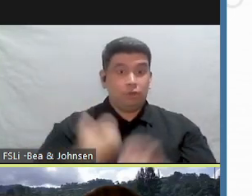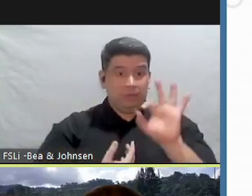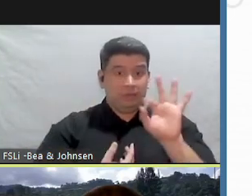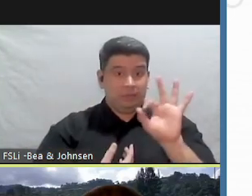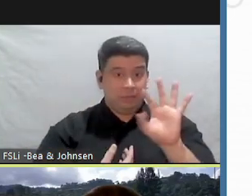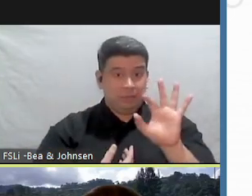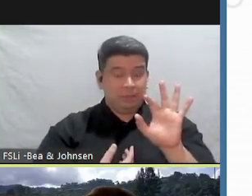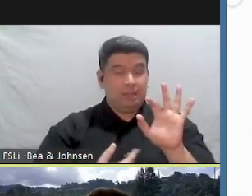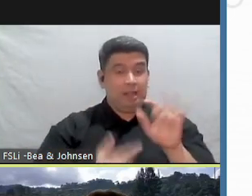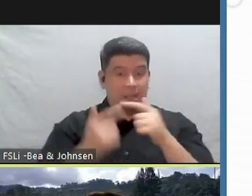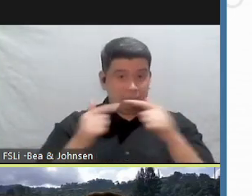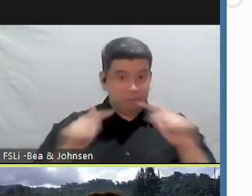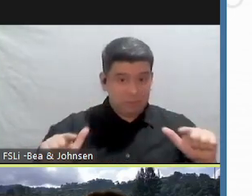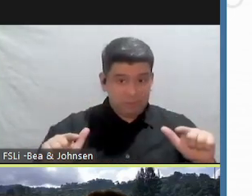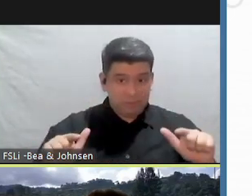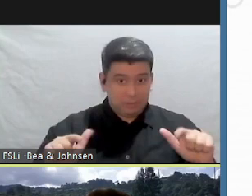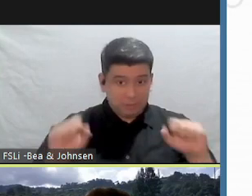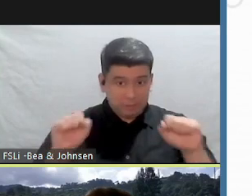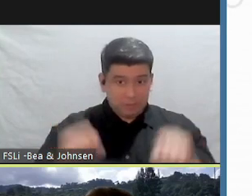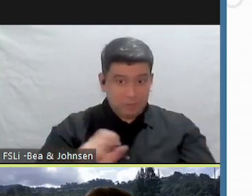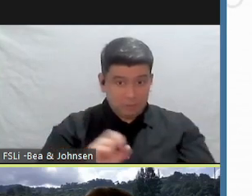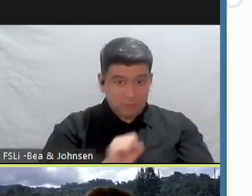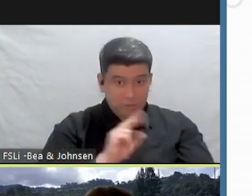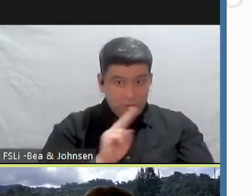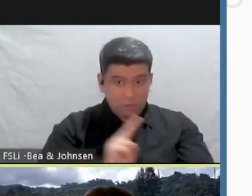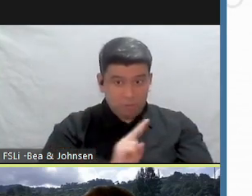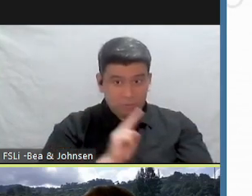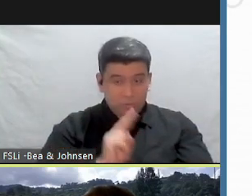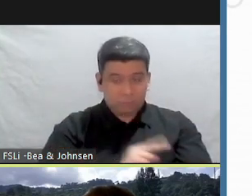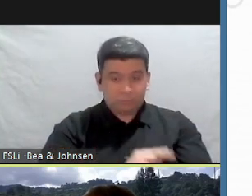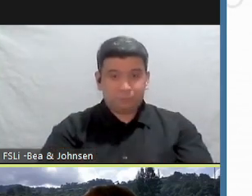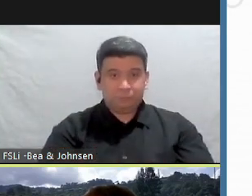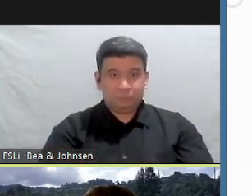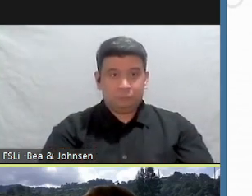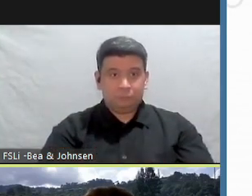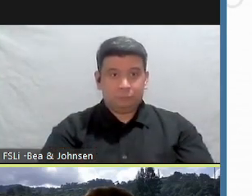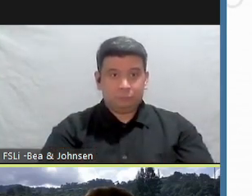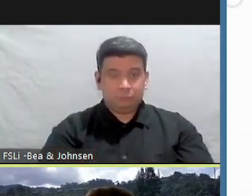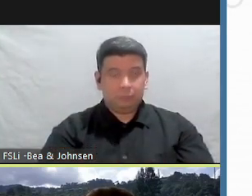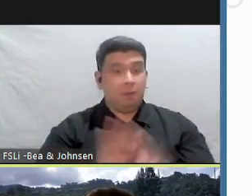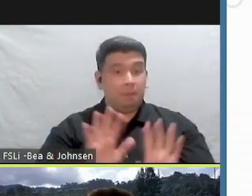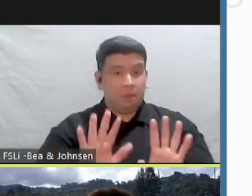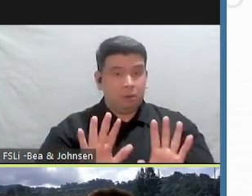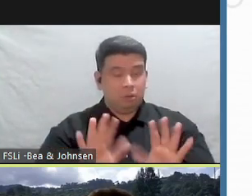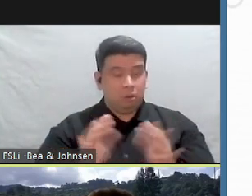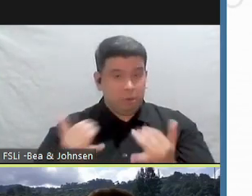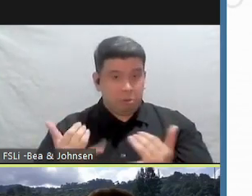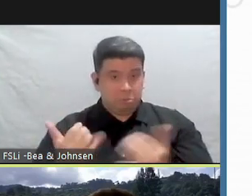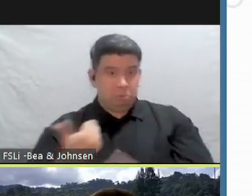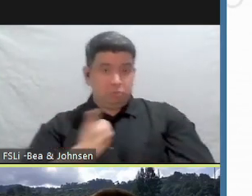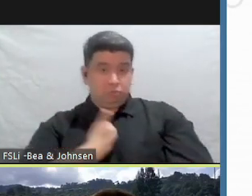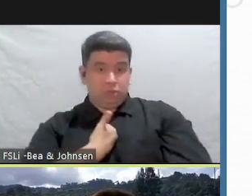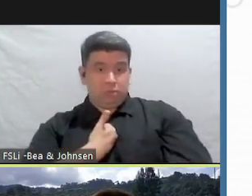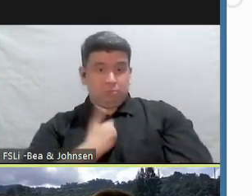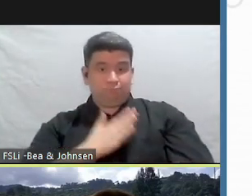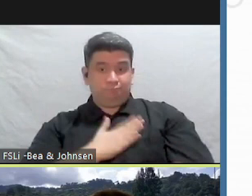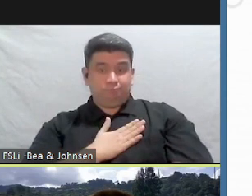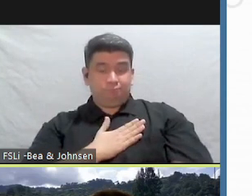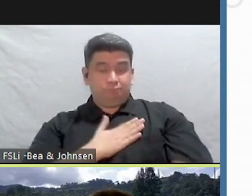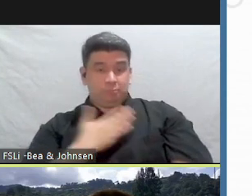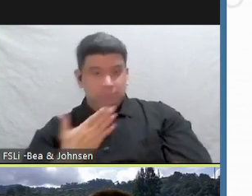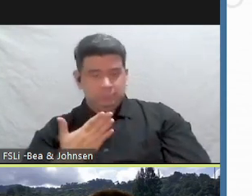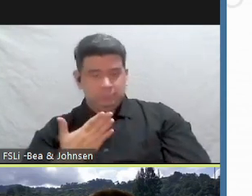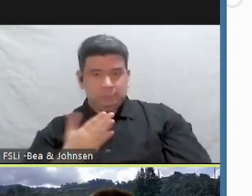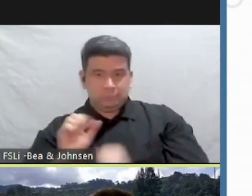gamitin sa school. Pero nakita nila na pag mayroon silang sariling sikap, ano, kusa, yung agency, ay kaya